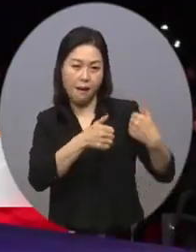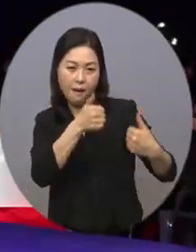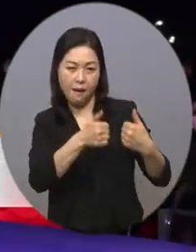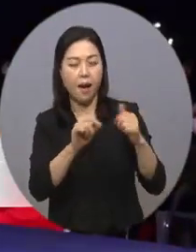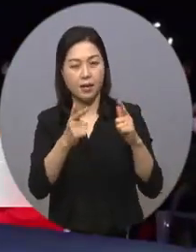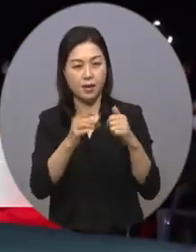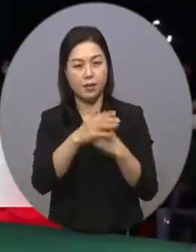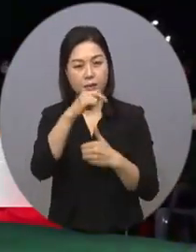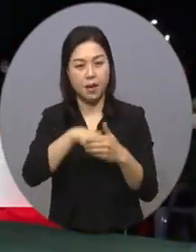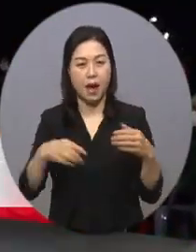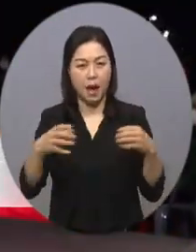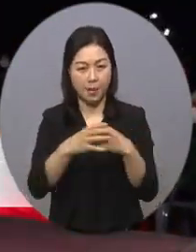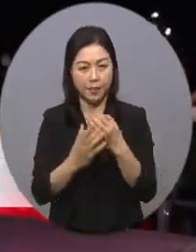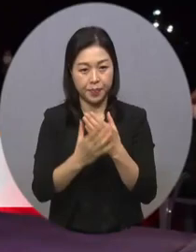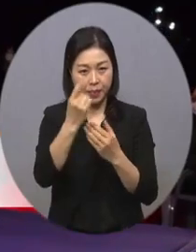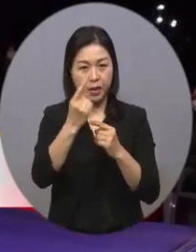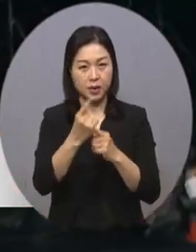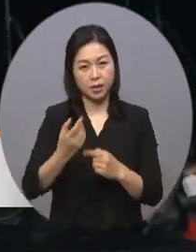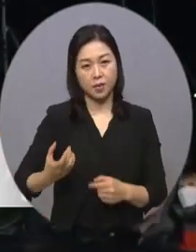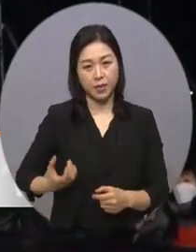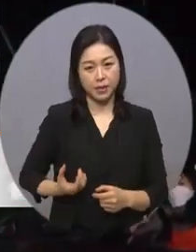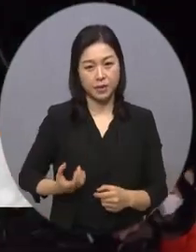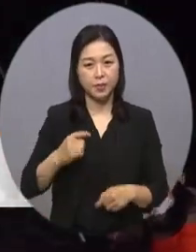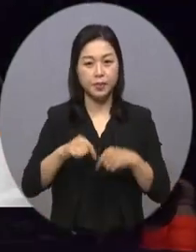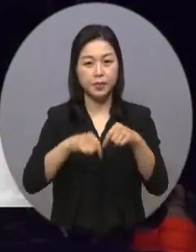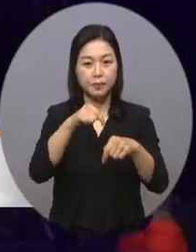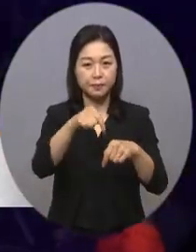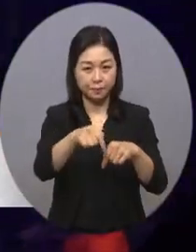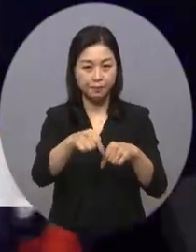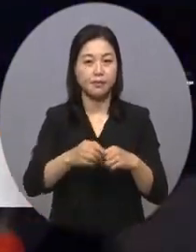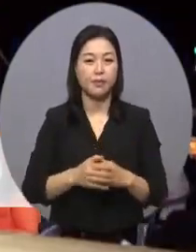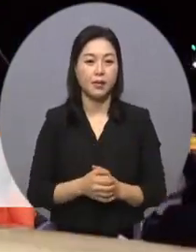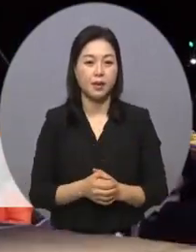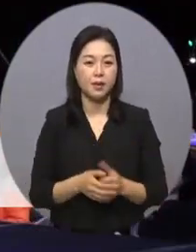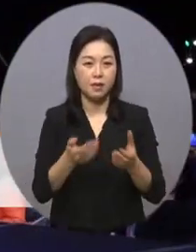된 마음으로 패션 모델로 데뷔. 나눔 문화